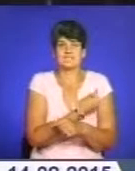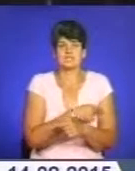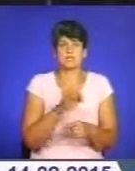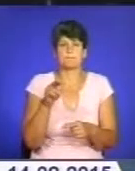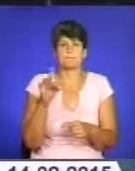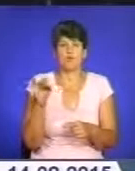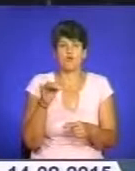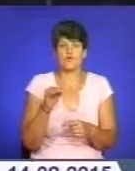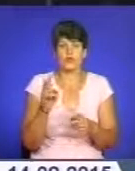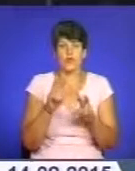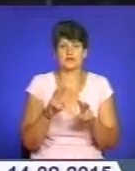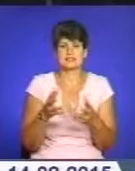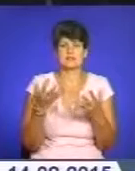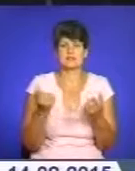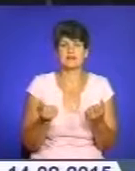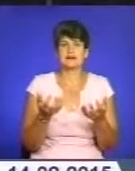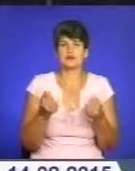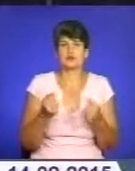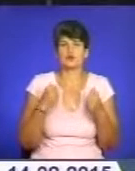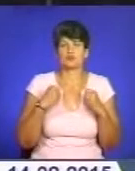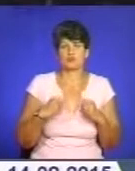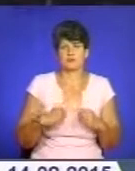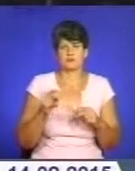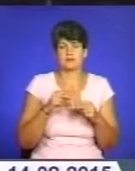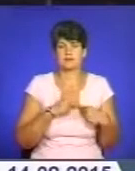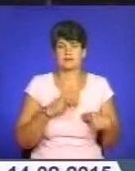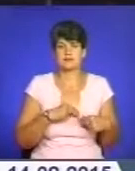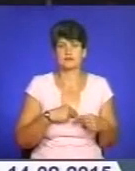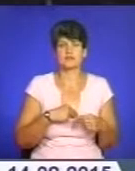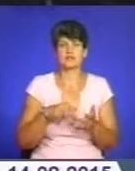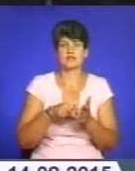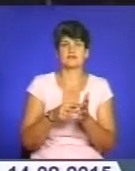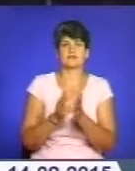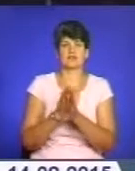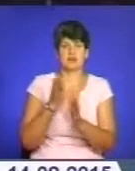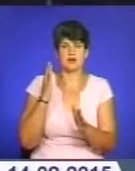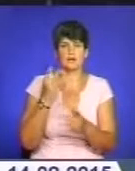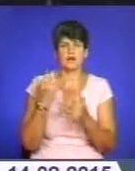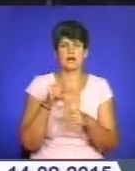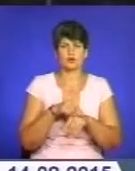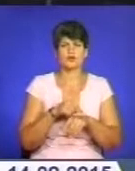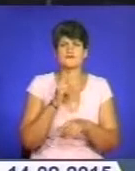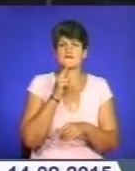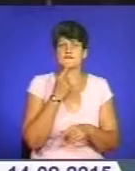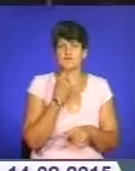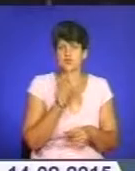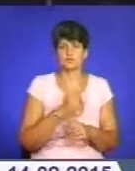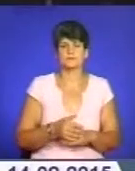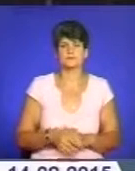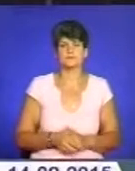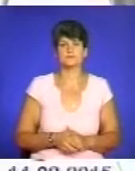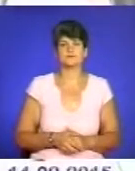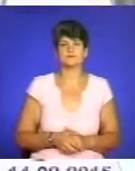і спокій маленьких пацієнтів. Адже простояти у спеку в чергах по кілька годин важко. Ситуацію з'ясовувала Олена Герасименко.